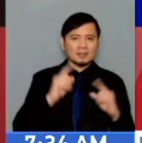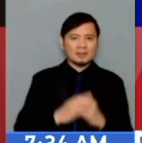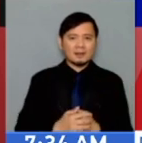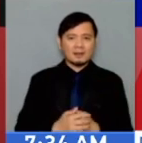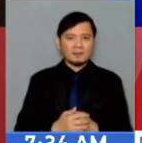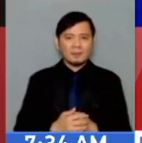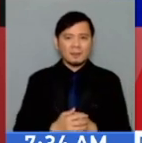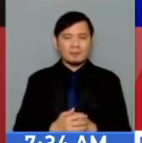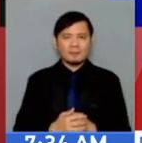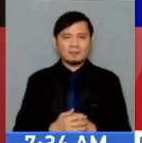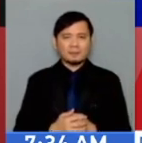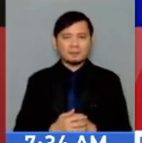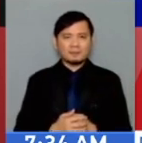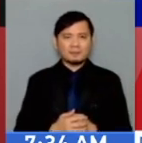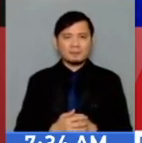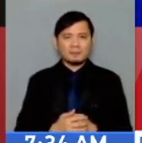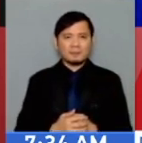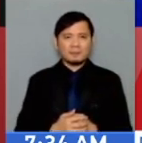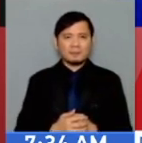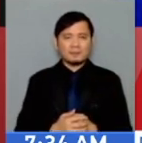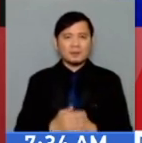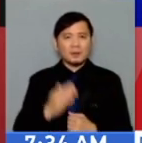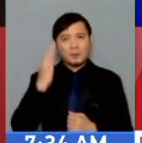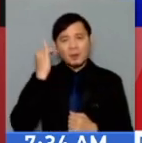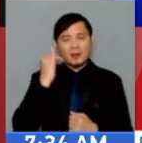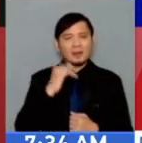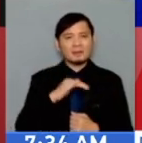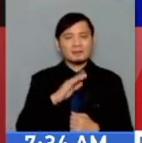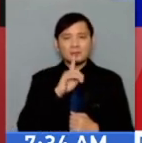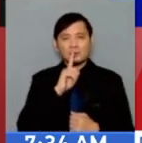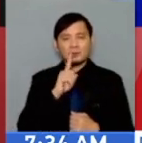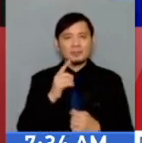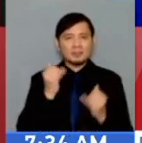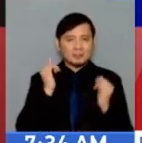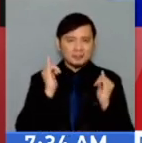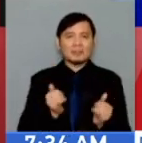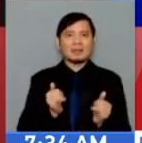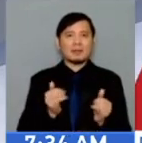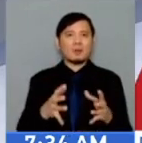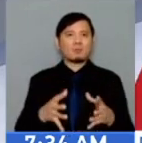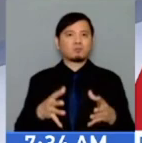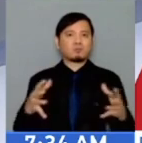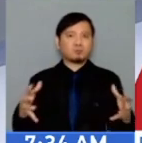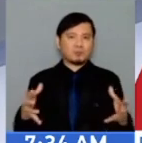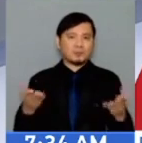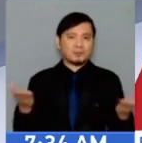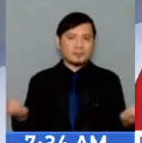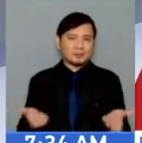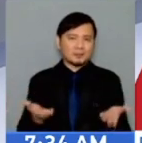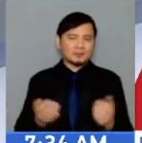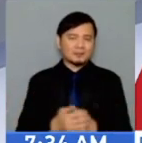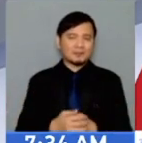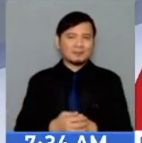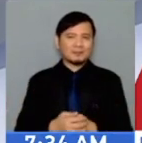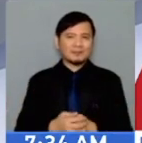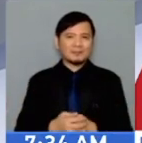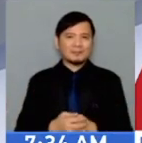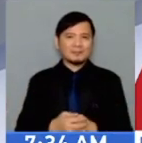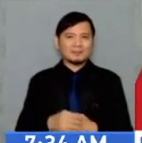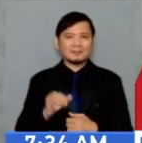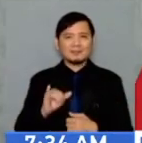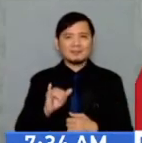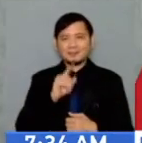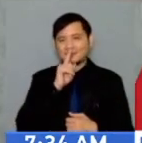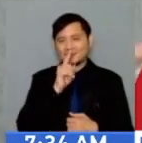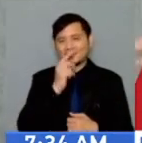kulang pa rin ako sa measurements. Pero kayo ho ba... Grateful, Opo. Nakakatuwa at nakikita